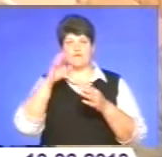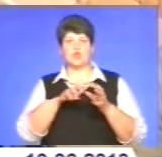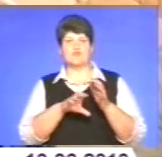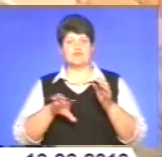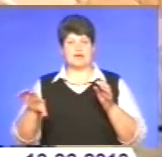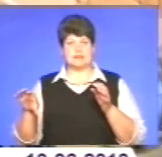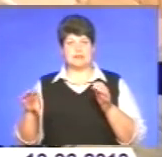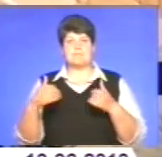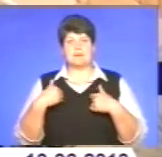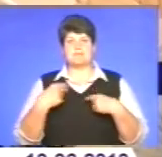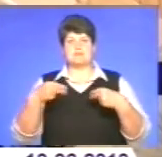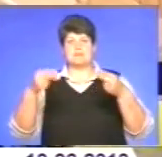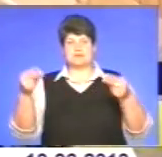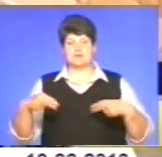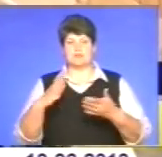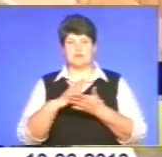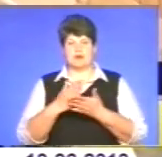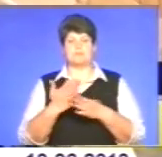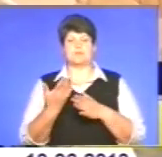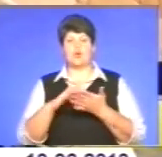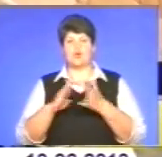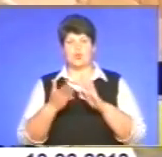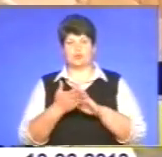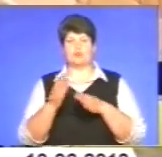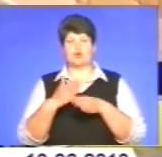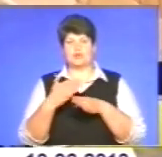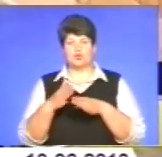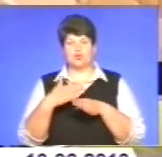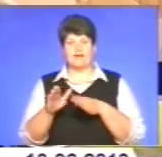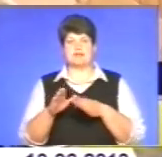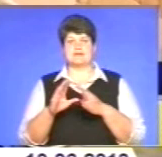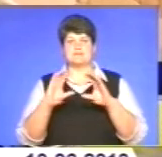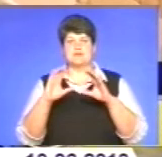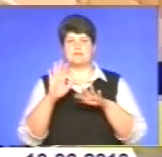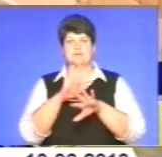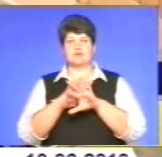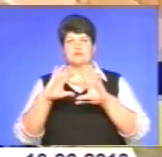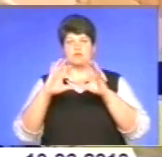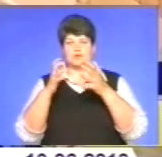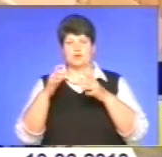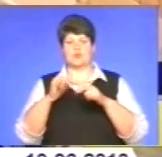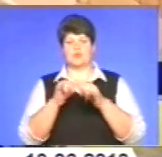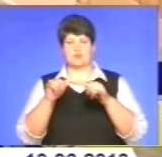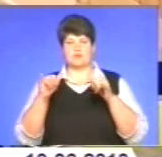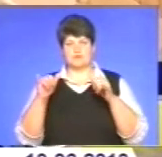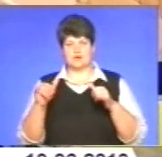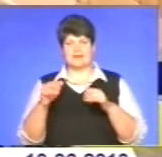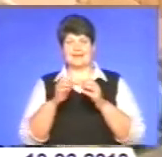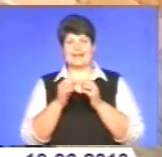Ми маємо підписану угоду про кредитування з Європейським банком реконструкції розвитку. CBRD на фінансування 10 мільйонів